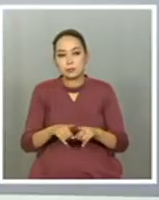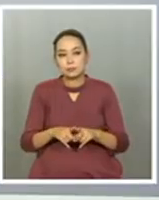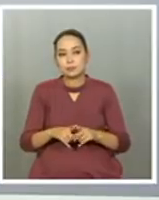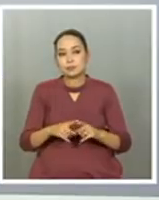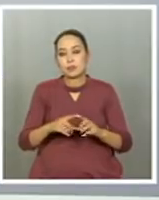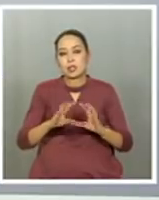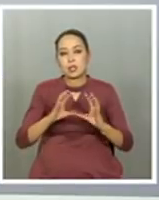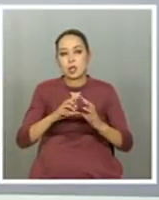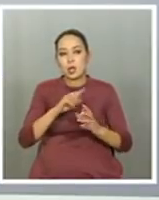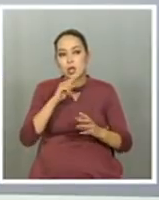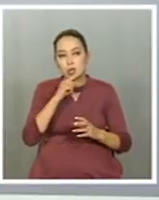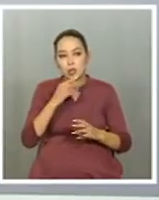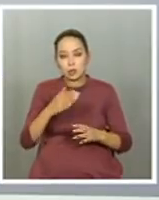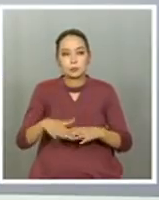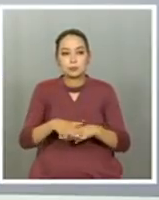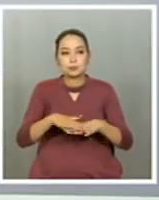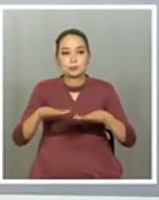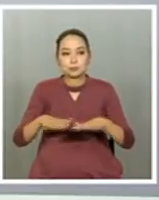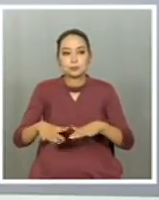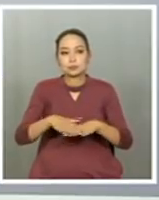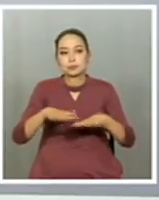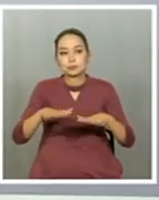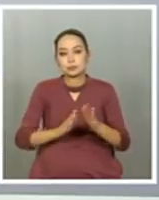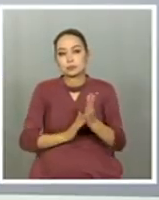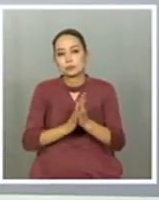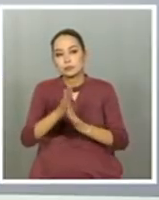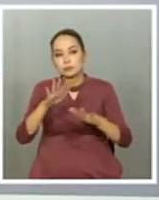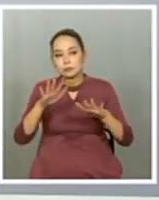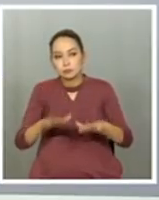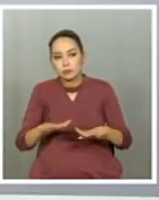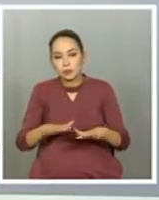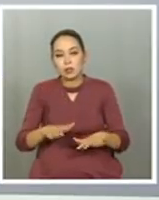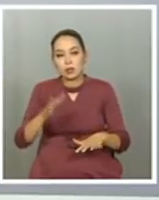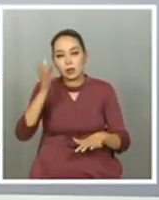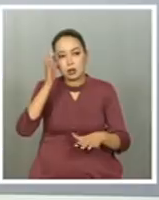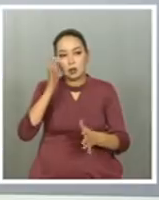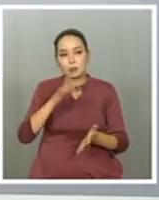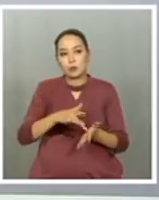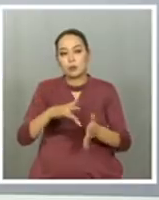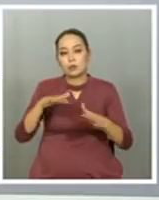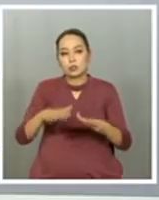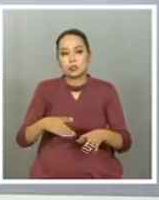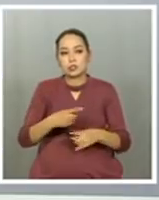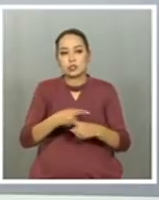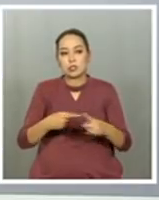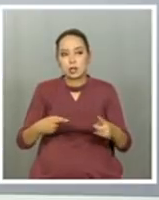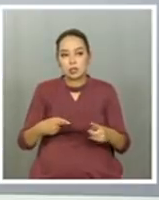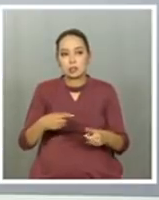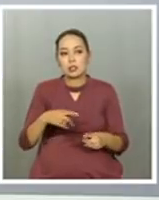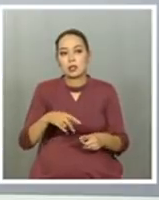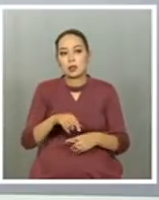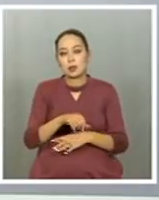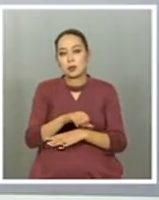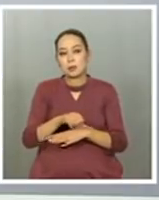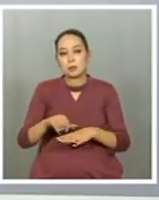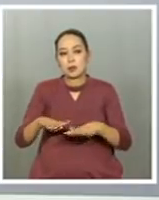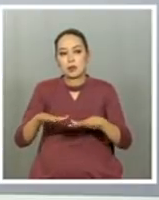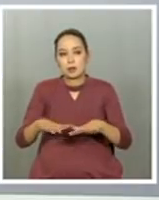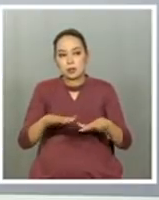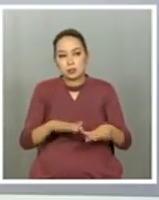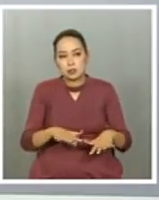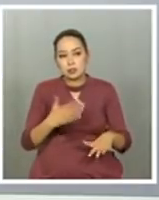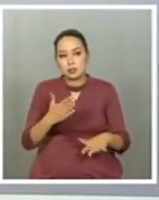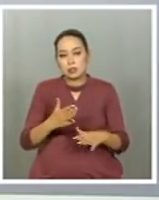геоэкономикалық кеңістік, аймақ, өсу полюстері, ғаламдық орталықтар, жартылай периферия, периферия және еркін